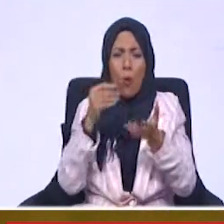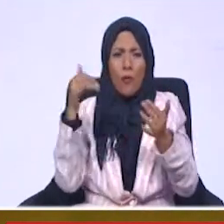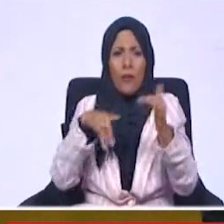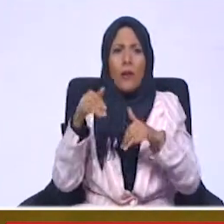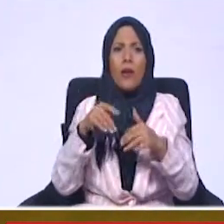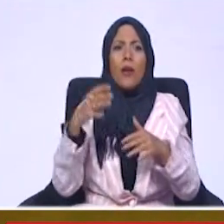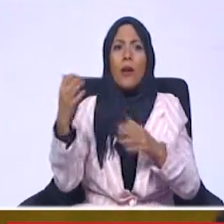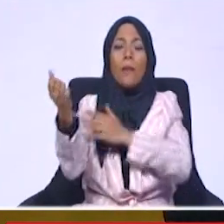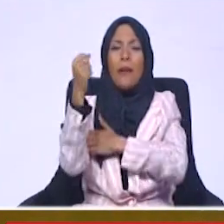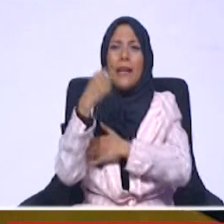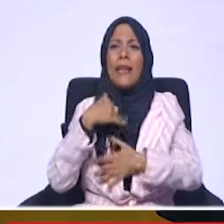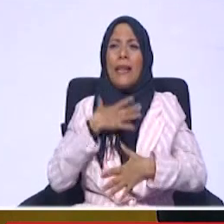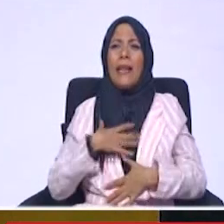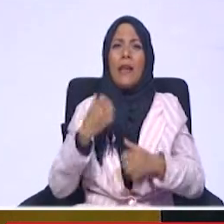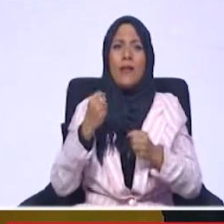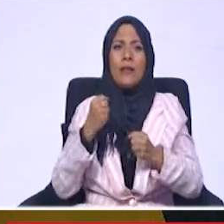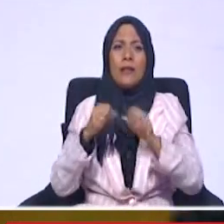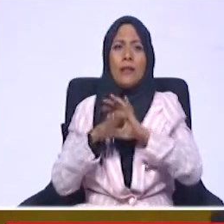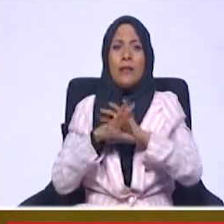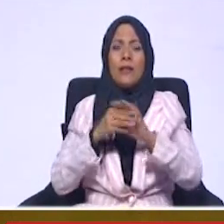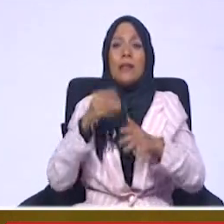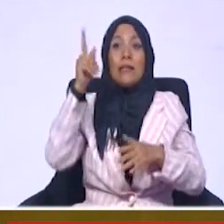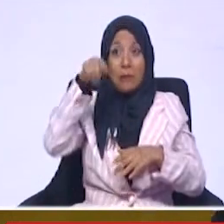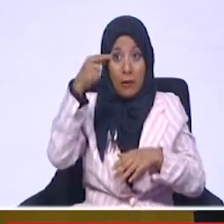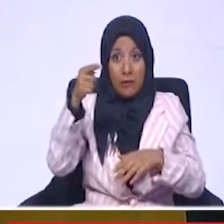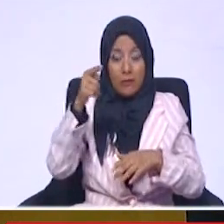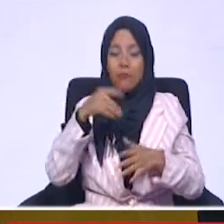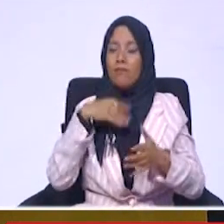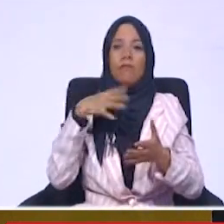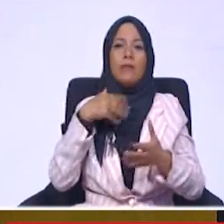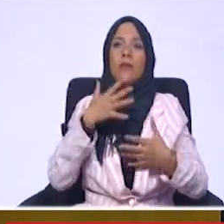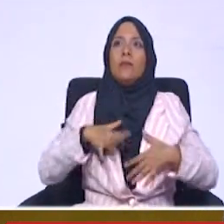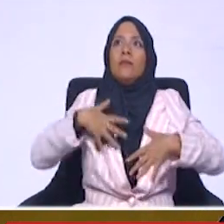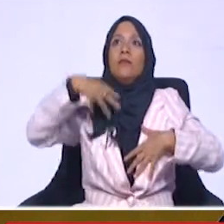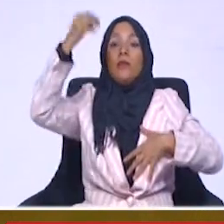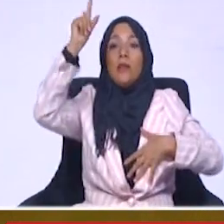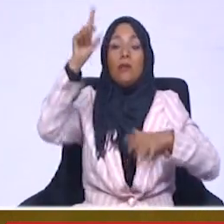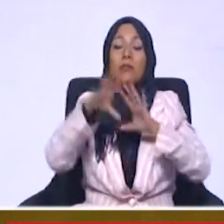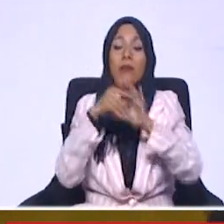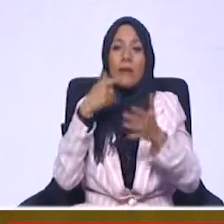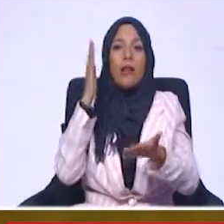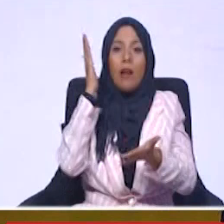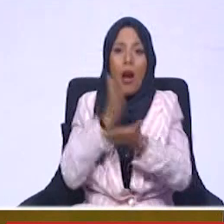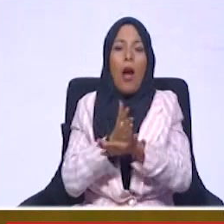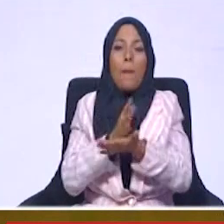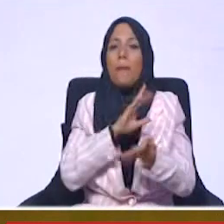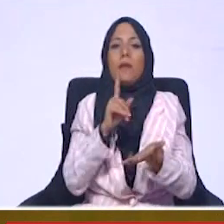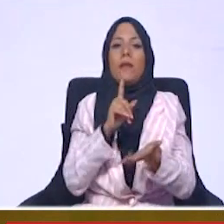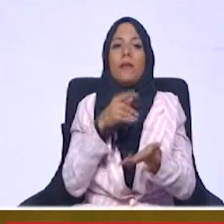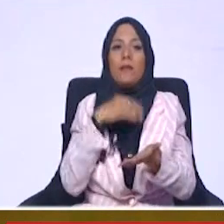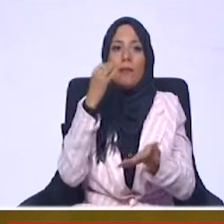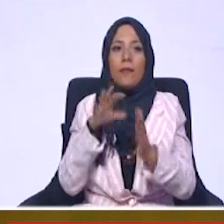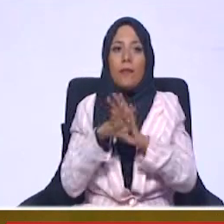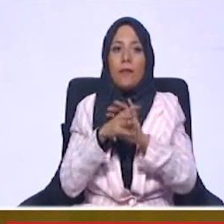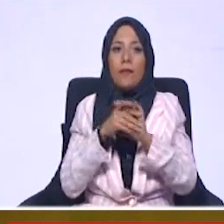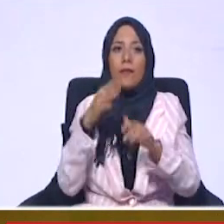مالك النفس قاصيها و انيها فليس للروح امال تحققها سوى رضاك